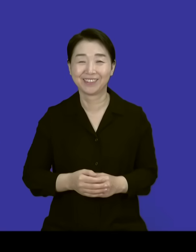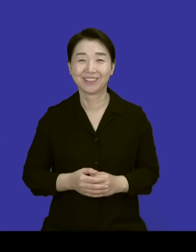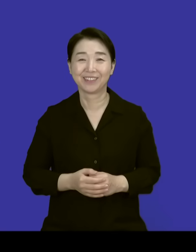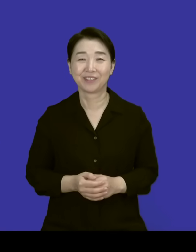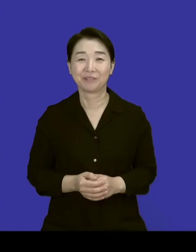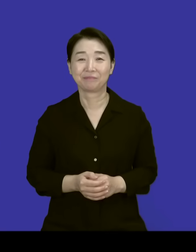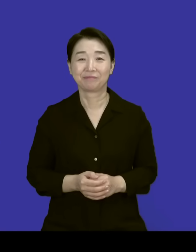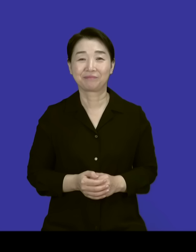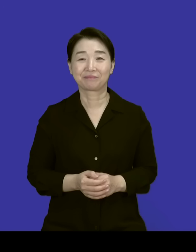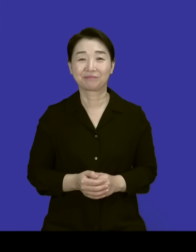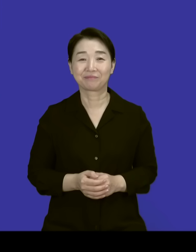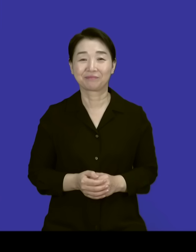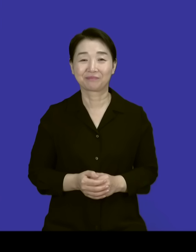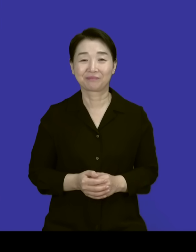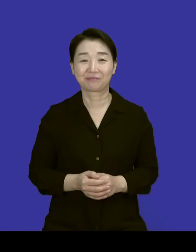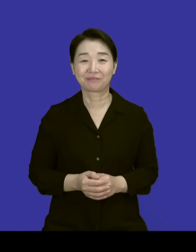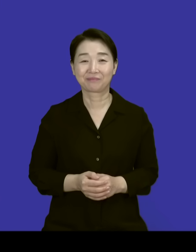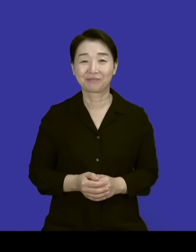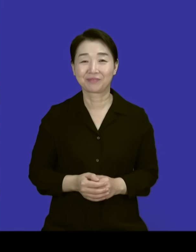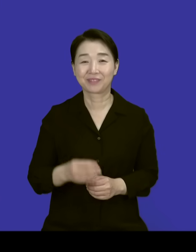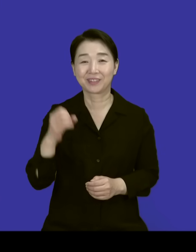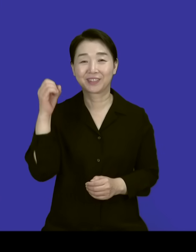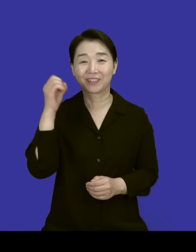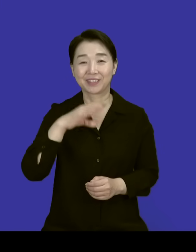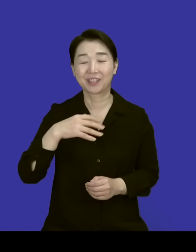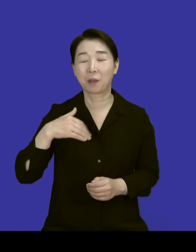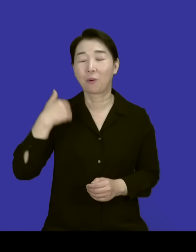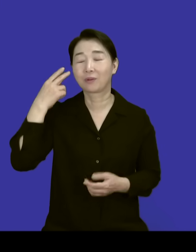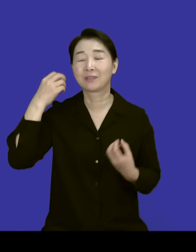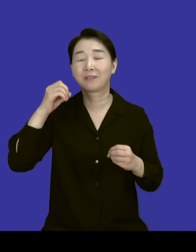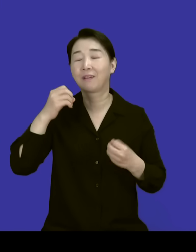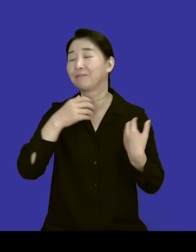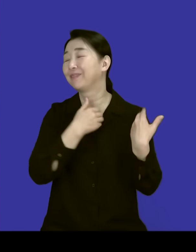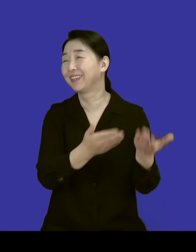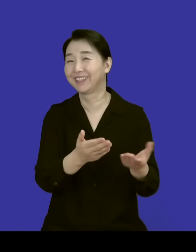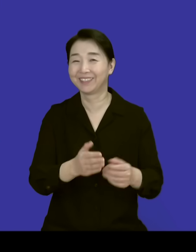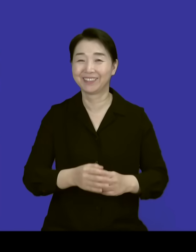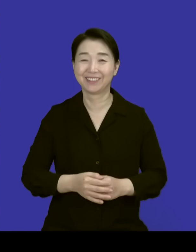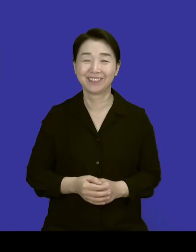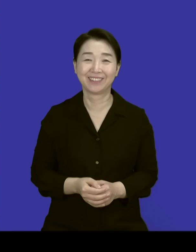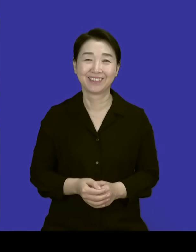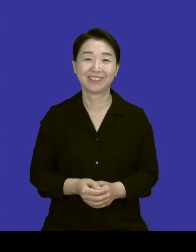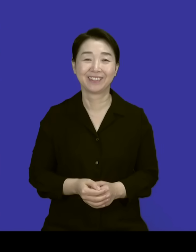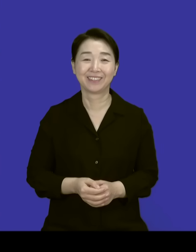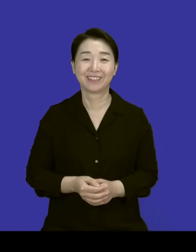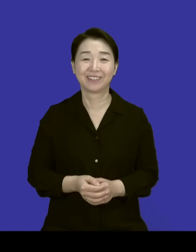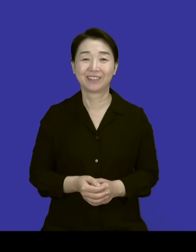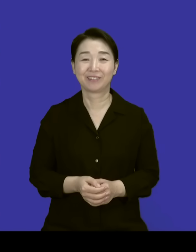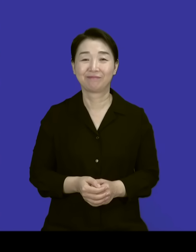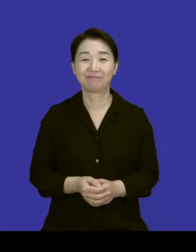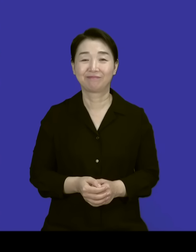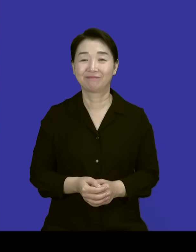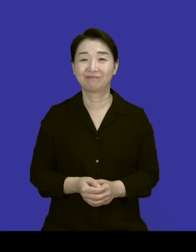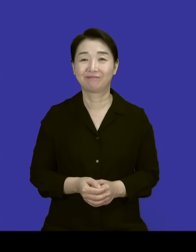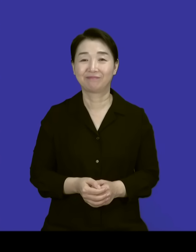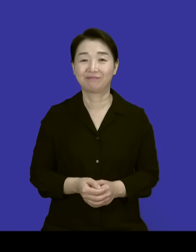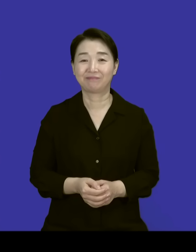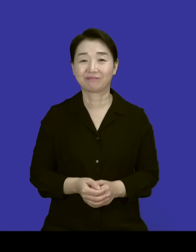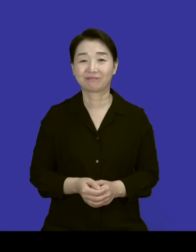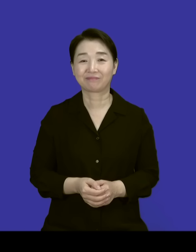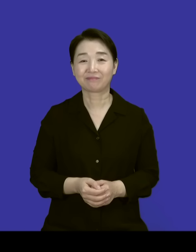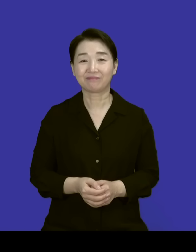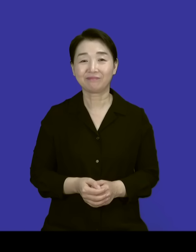맞아요. 그냥 모른 척 하시더라고요. 네. 여기 다 그런 거네. 이게 그 근데 당시.